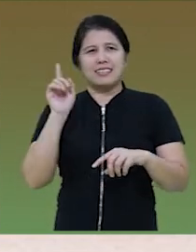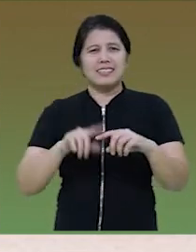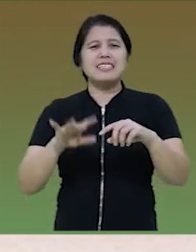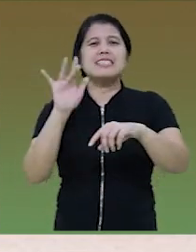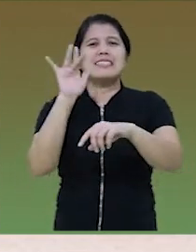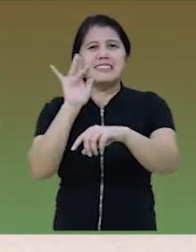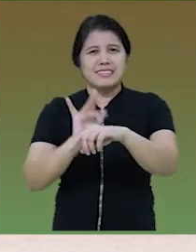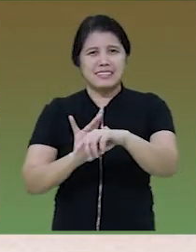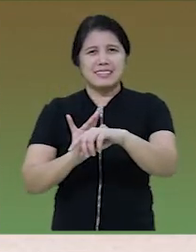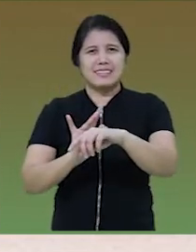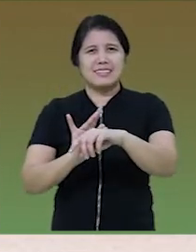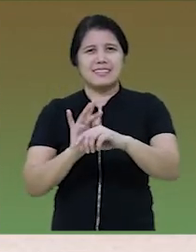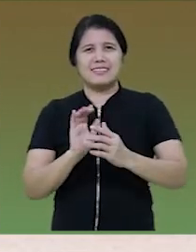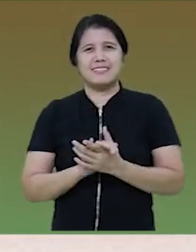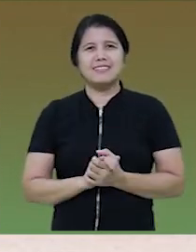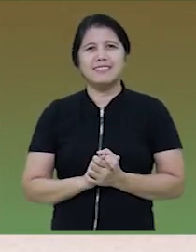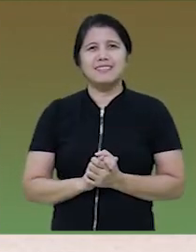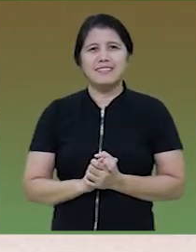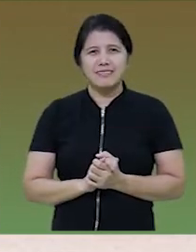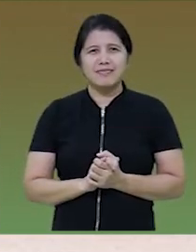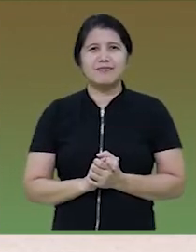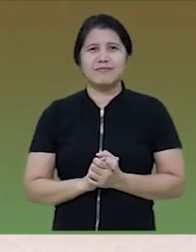nahahawakan.